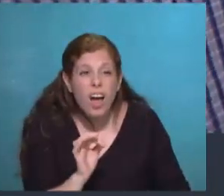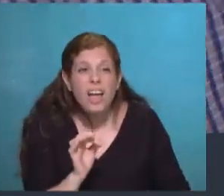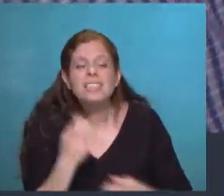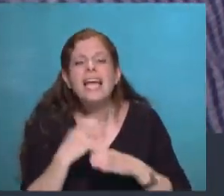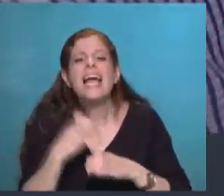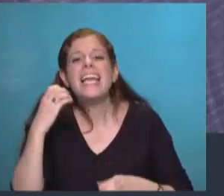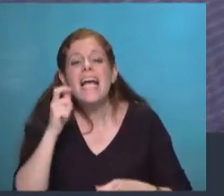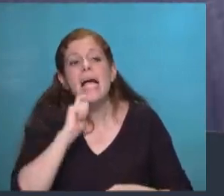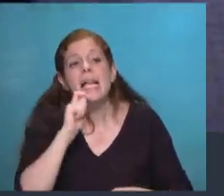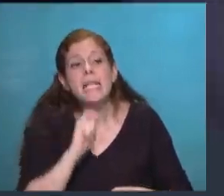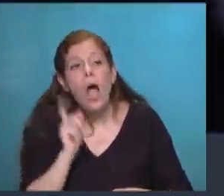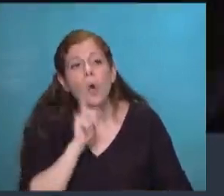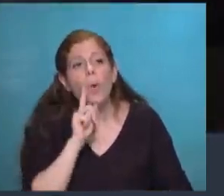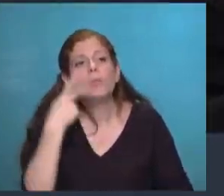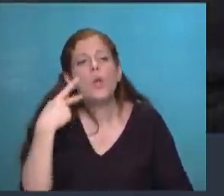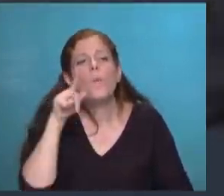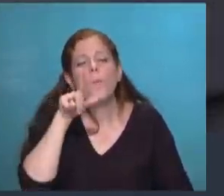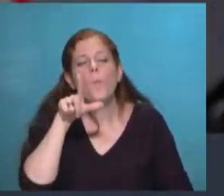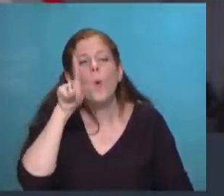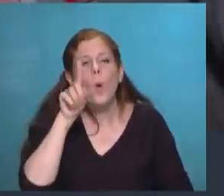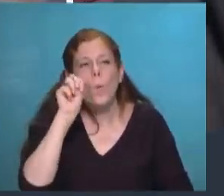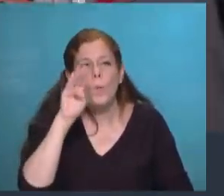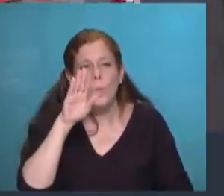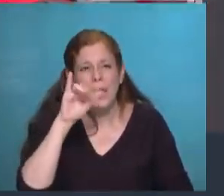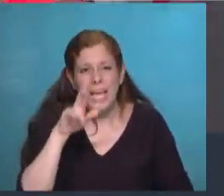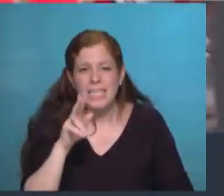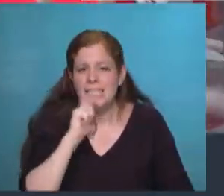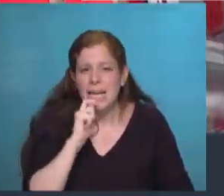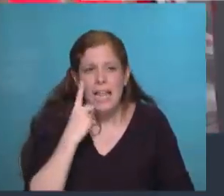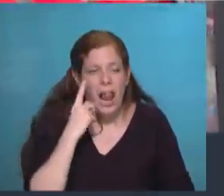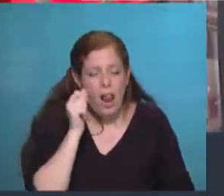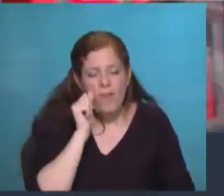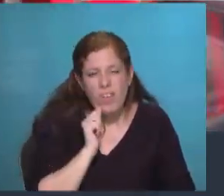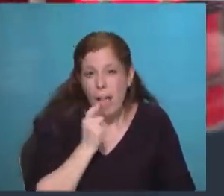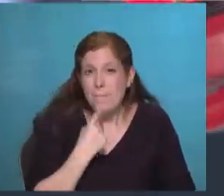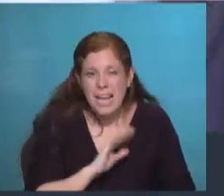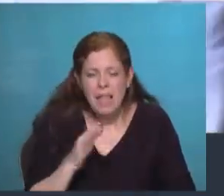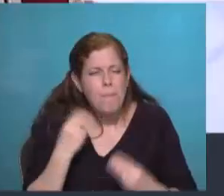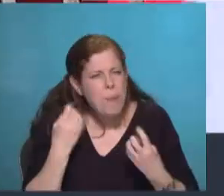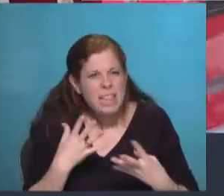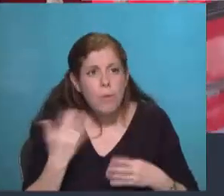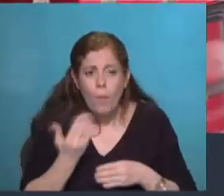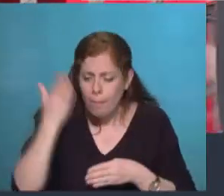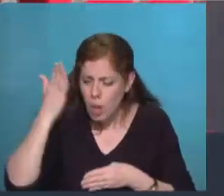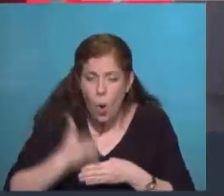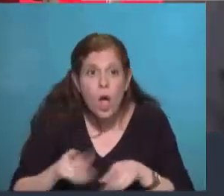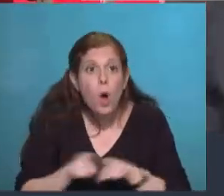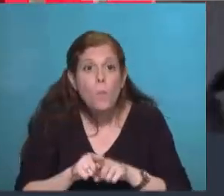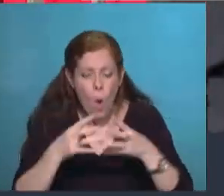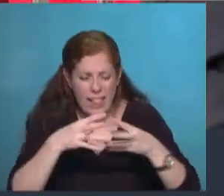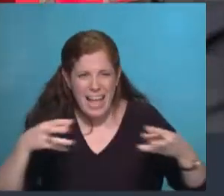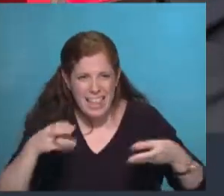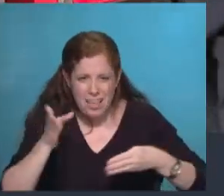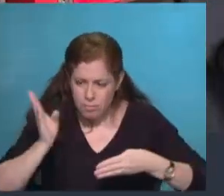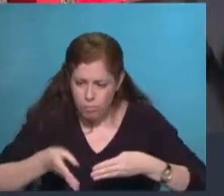גלידה. קוראים לזה פלמביר. זה גלידה לבנה, בלי טעם, משהו מדהים. אתה כל פעם חותך פרוסה כמו נקניק, שם את זה